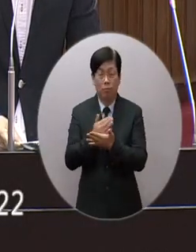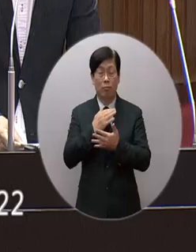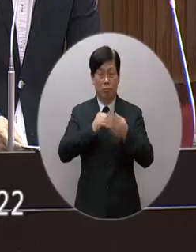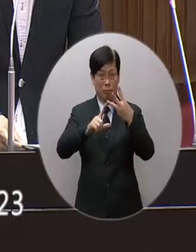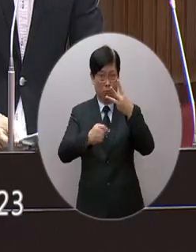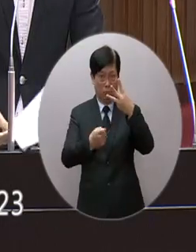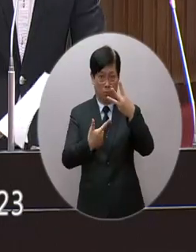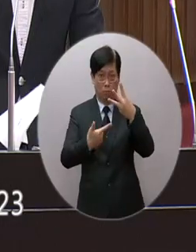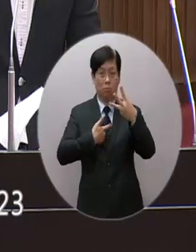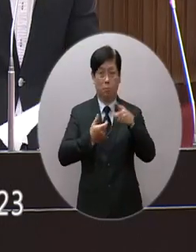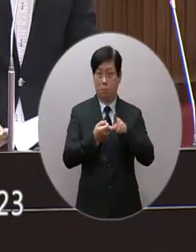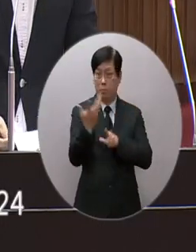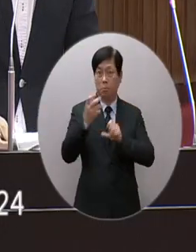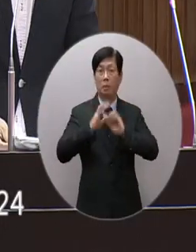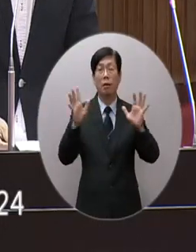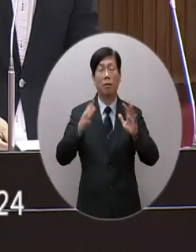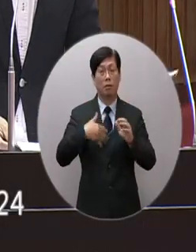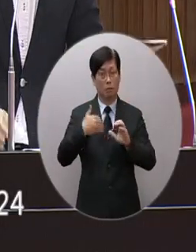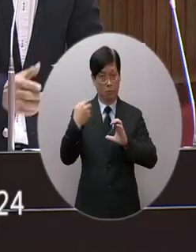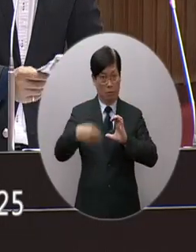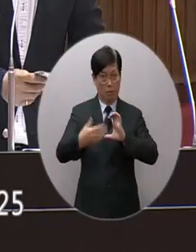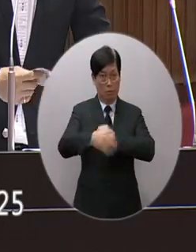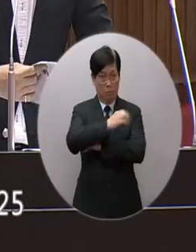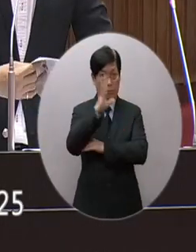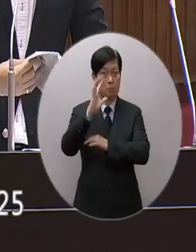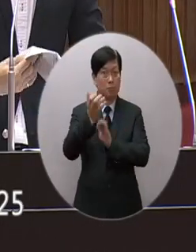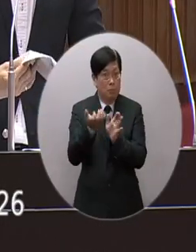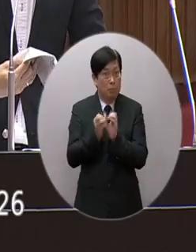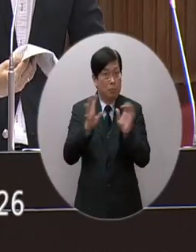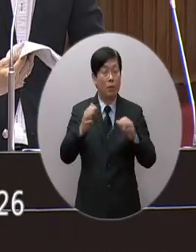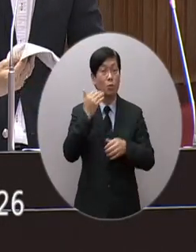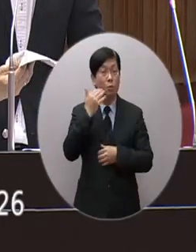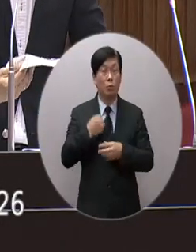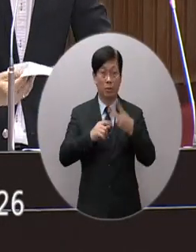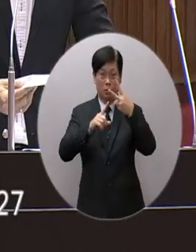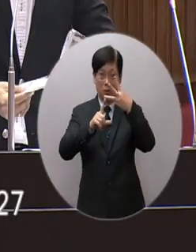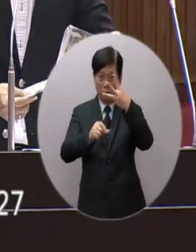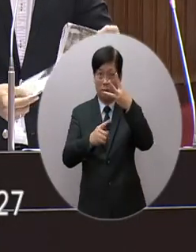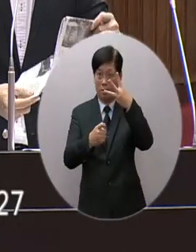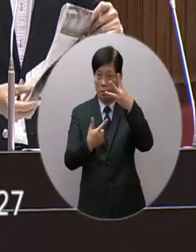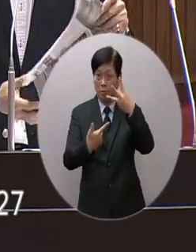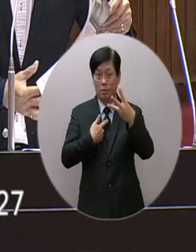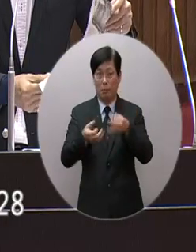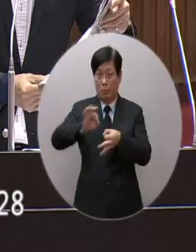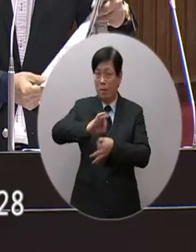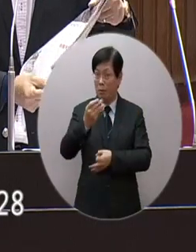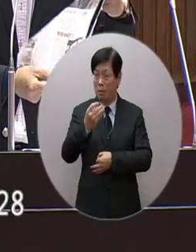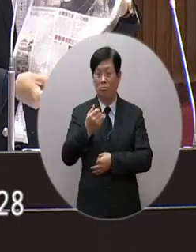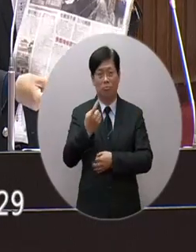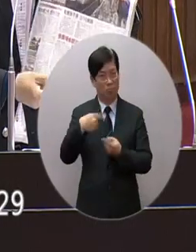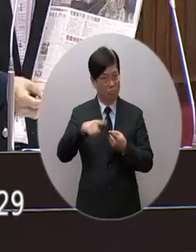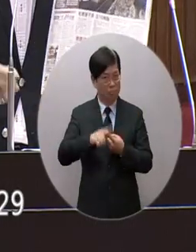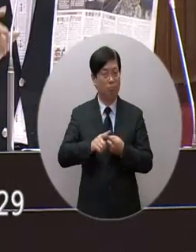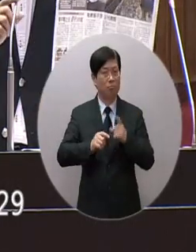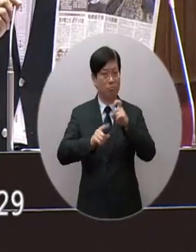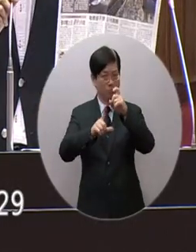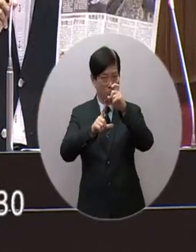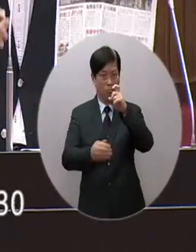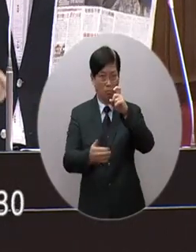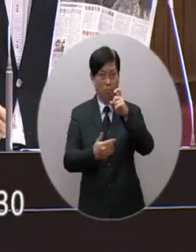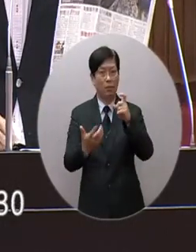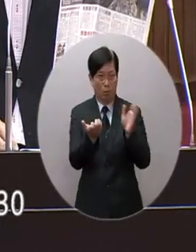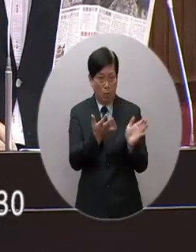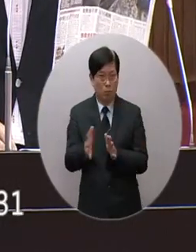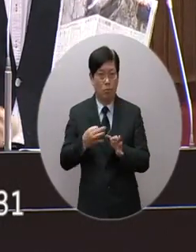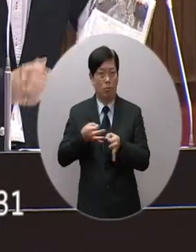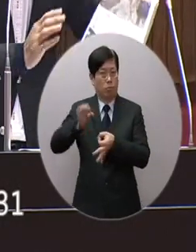在3月16日揭晓。但媒体也跟我们预告，你即便3月16日没有调涨，那基本上可能在10月份左右就要准